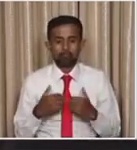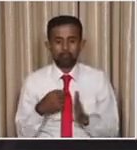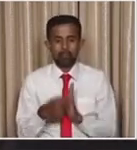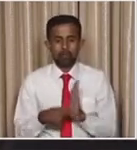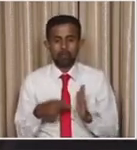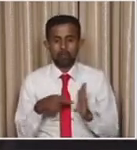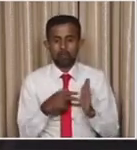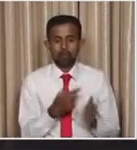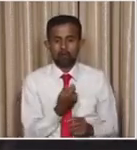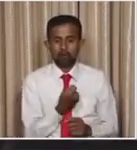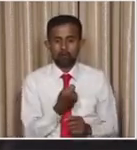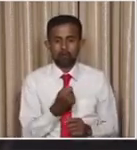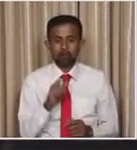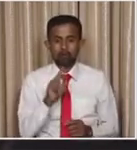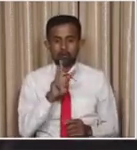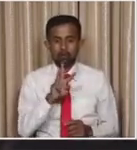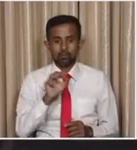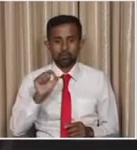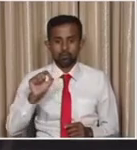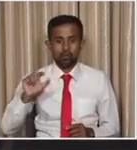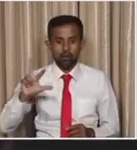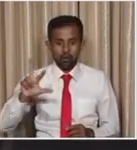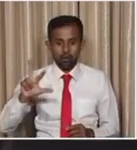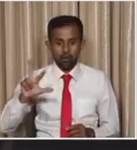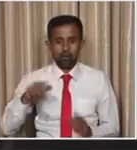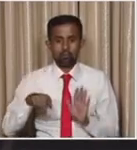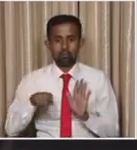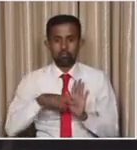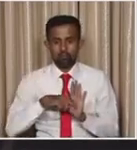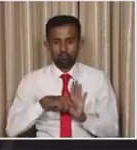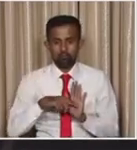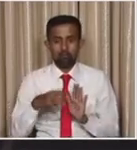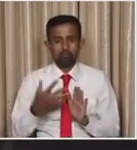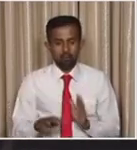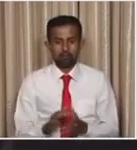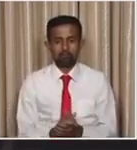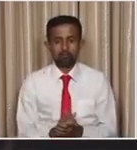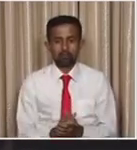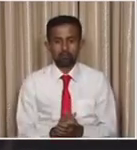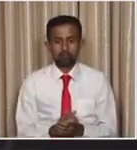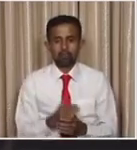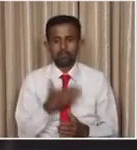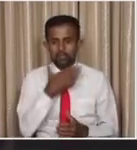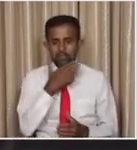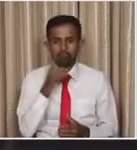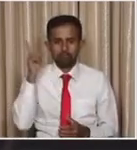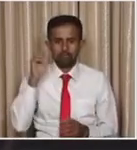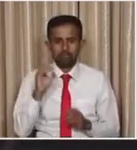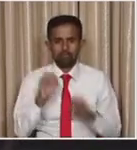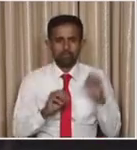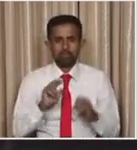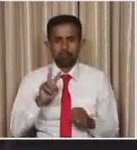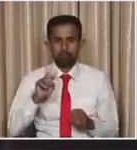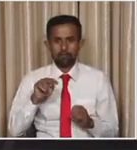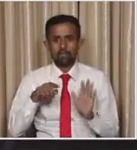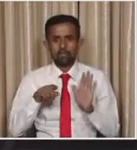ආර්ථිකය 3.8කින් රින වුණා. මහා බ්‍රිතාන්‍යෝ අතර 120කින් රින